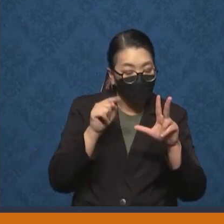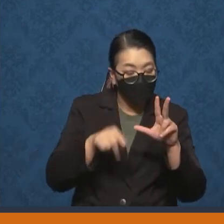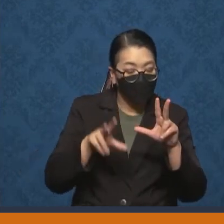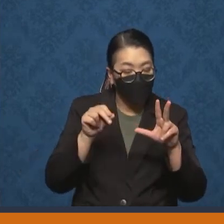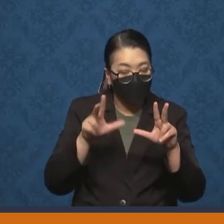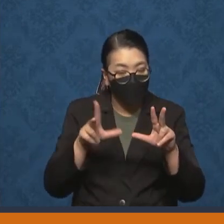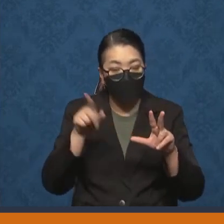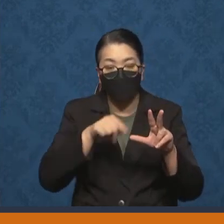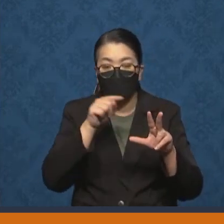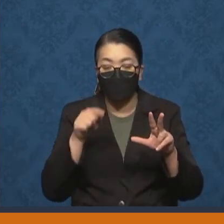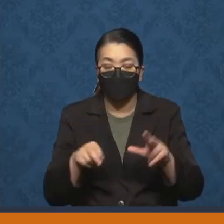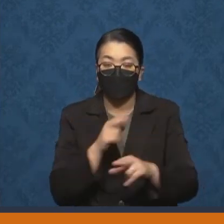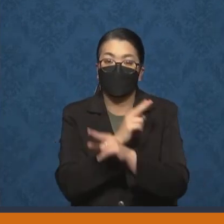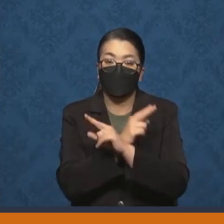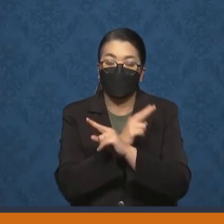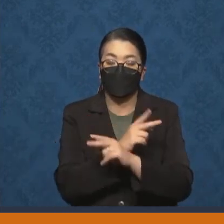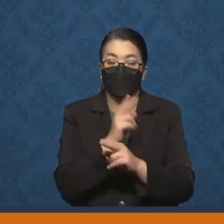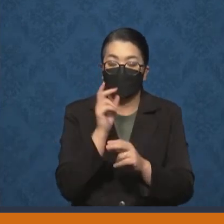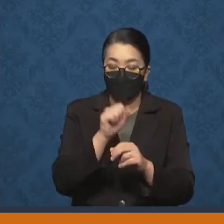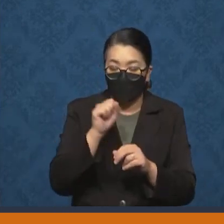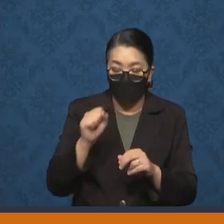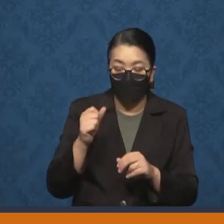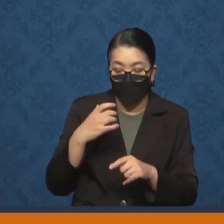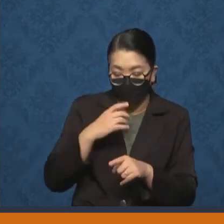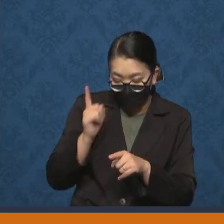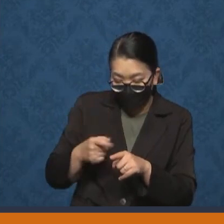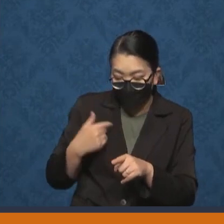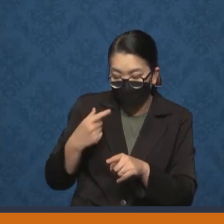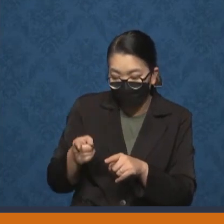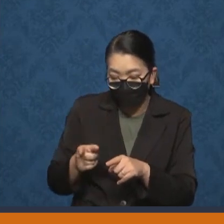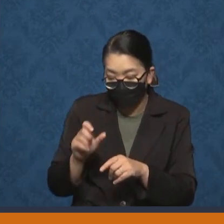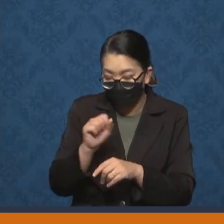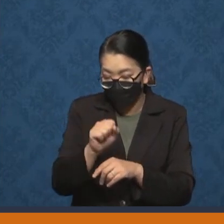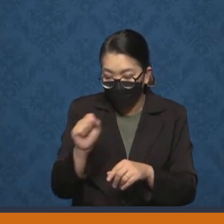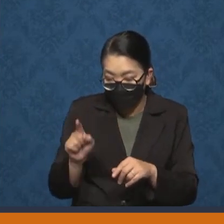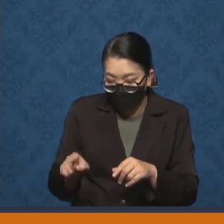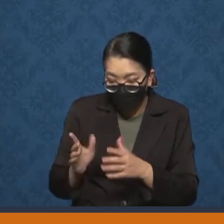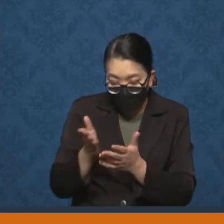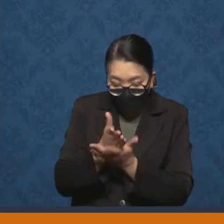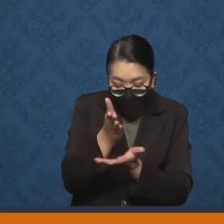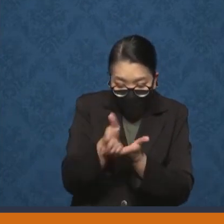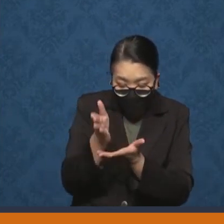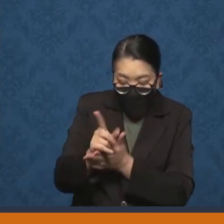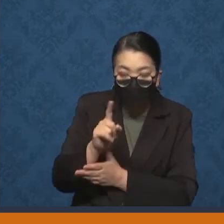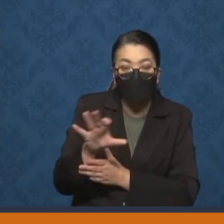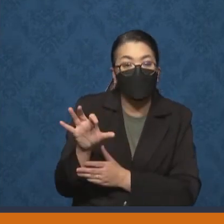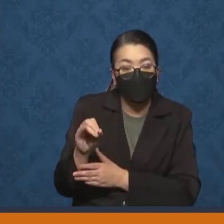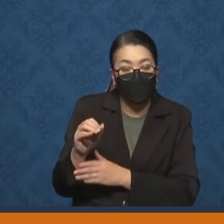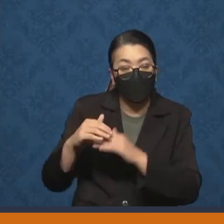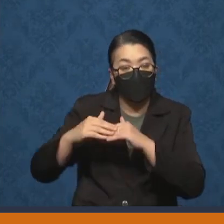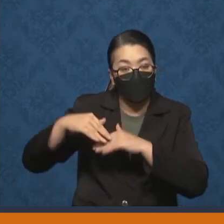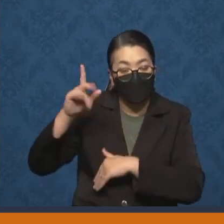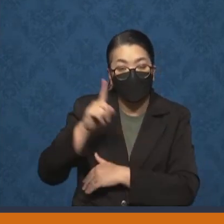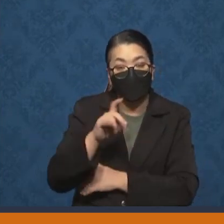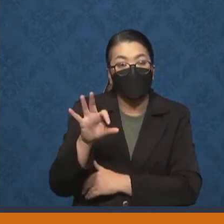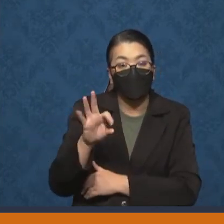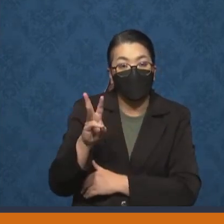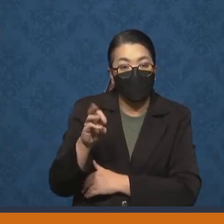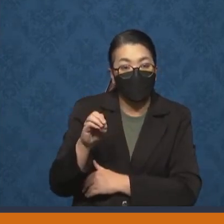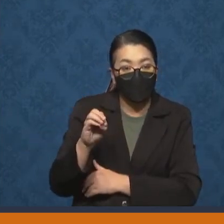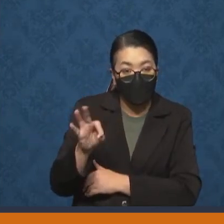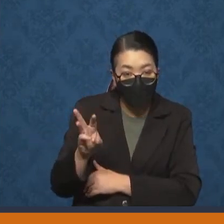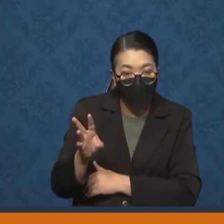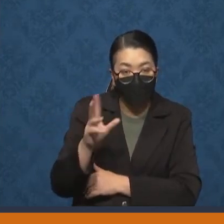33.33% เอาไปคำนวณเป็นจำนวนส.ส.พึงมีก่อนซึ่งพรรค A เนี่ยได้ส.ส.แบบแบ่งเขต190ที่นั่งเนี่ยเกิน167ที่นั่งไปแล้ว